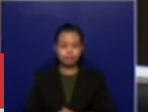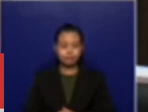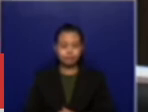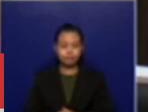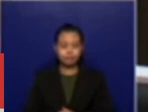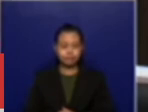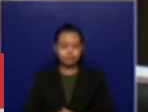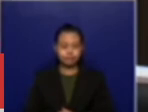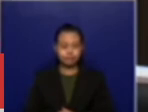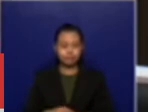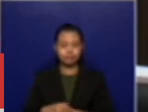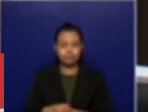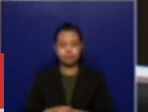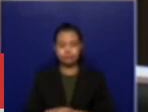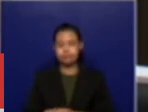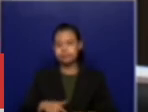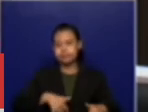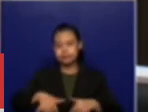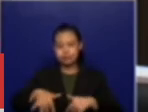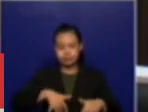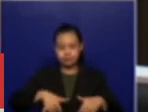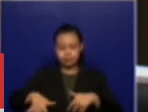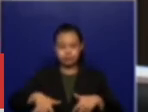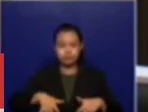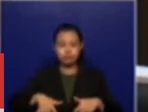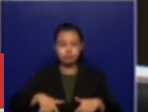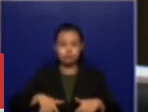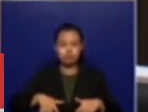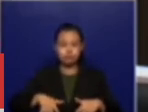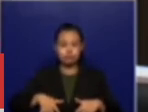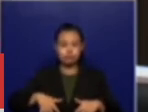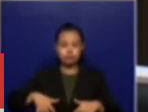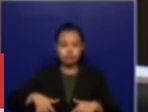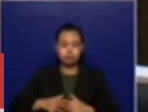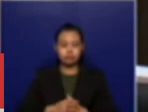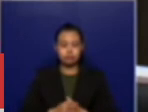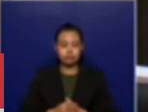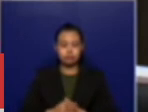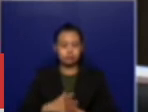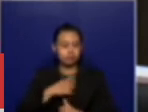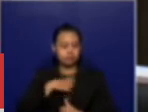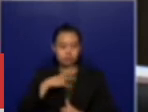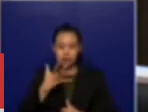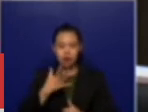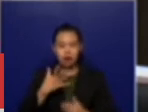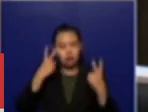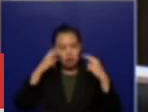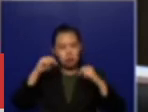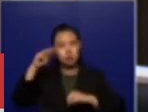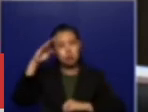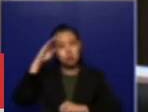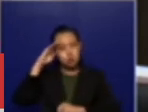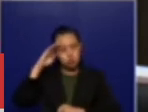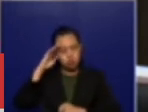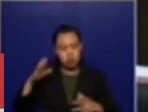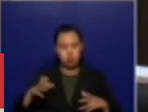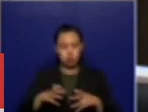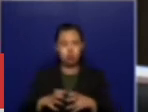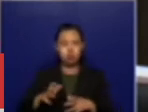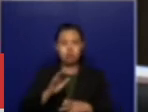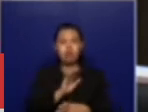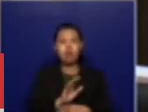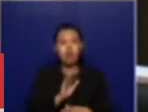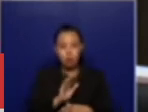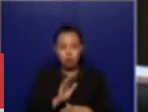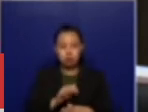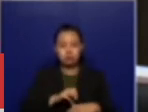าชนเขาไม่ได้อยากให้ท่านนายกรัฐมนตรีท่านนี้รวมทั้งพวกพ้องของท่านเนี่ยนะครับบ